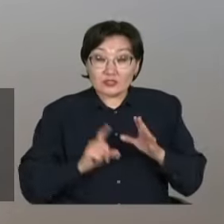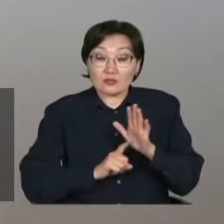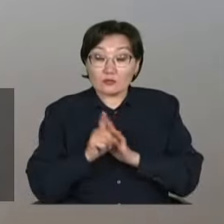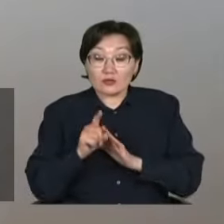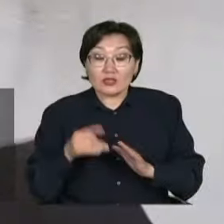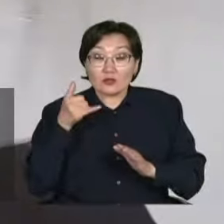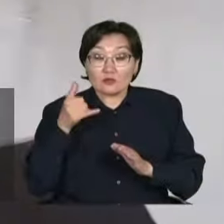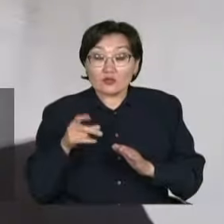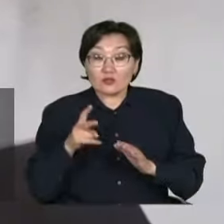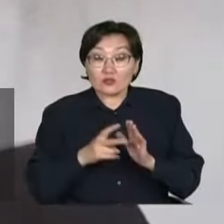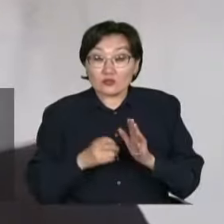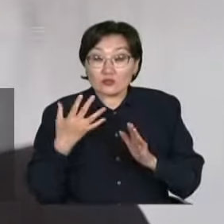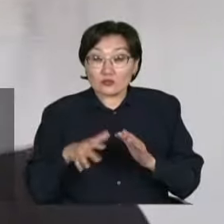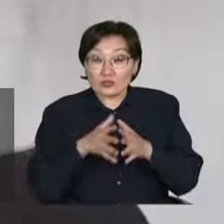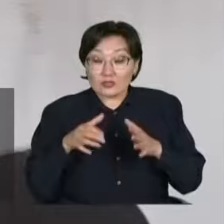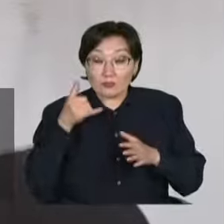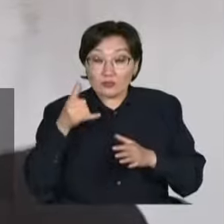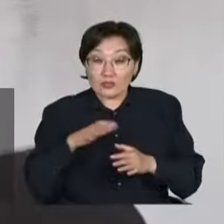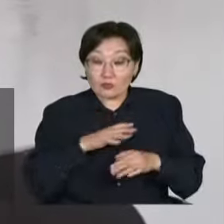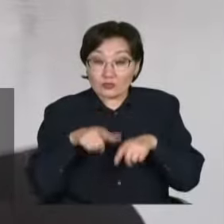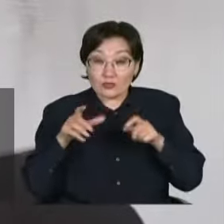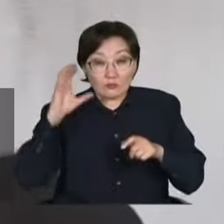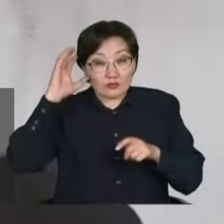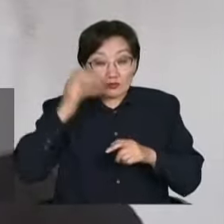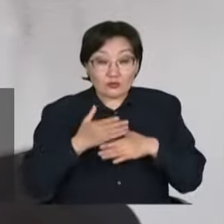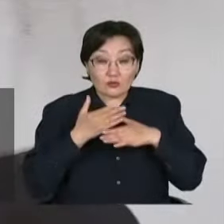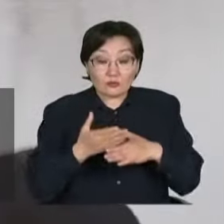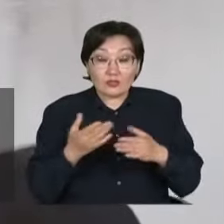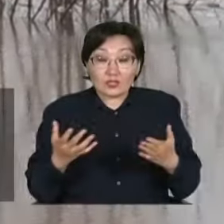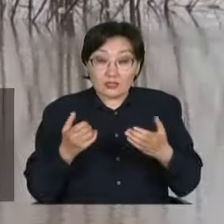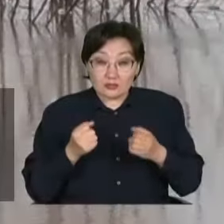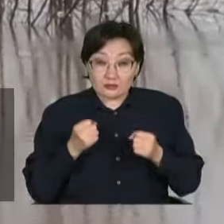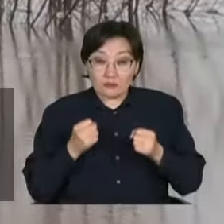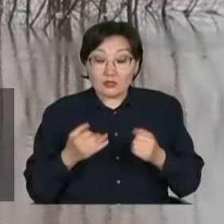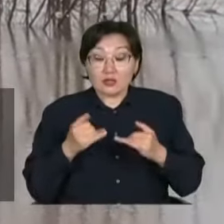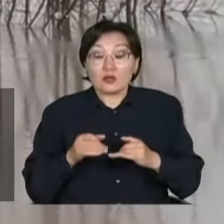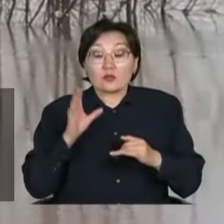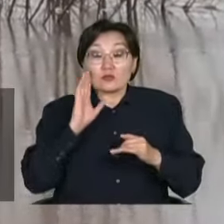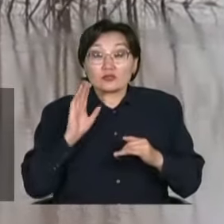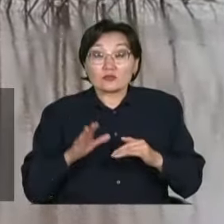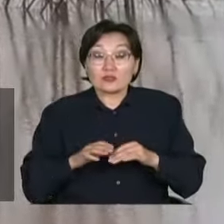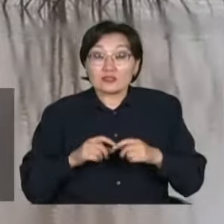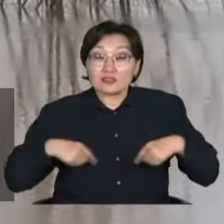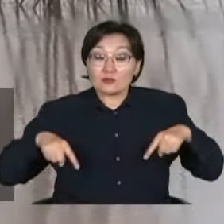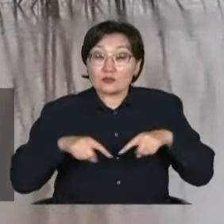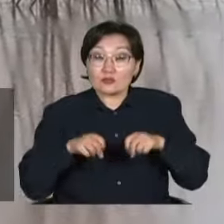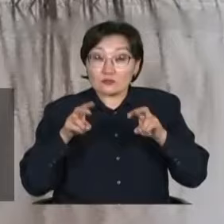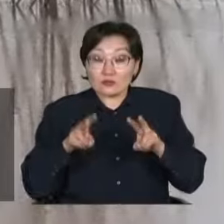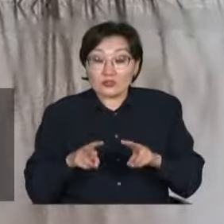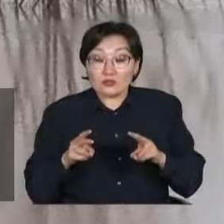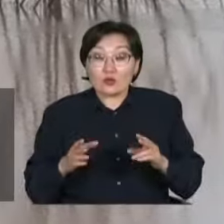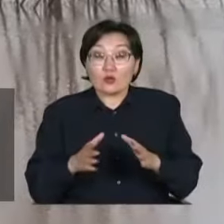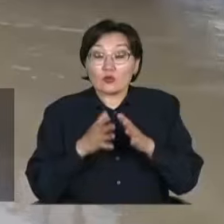желіге 750-ден астам қоңырау түскен. Тұрғындар психологиялық көмекке де жүгініпті. Ал қазсушар өкілдерінің мәліметінше үлкен және